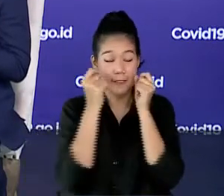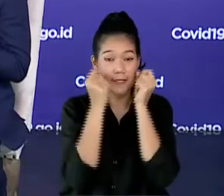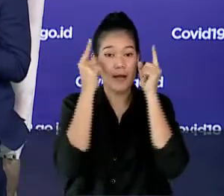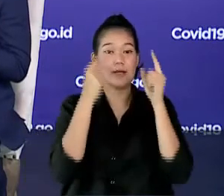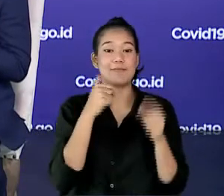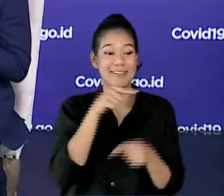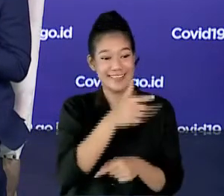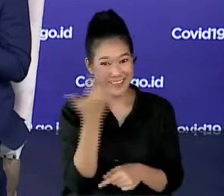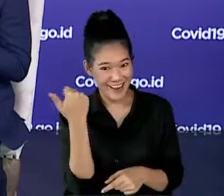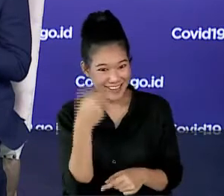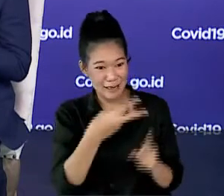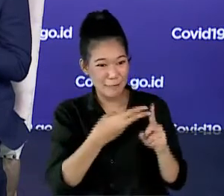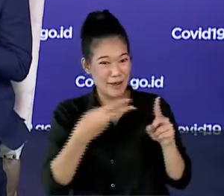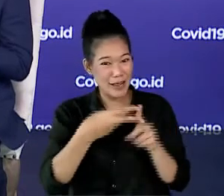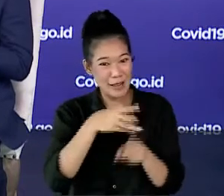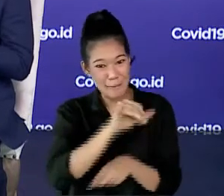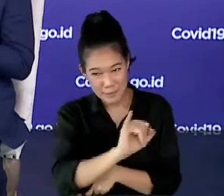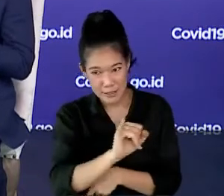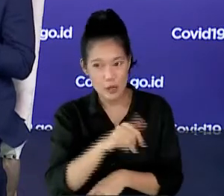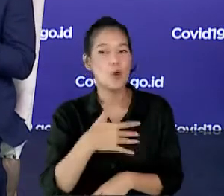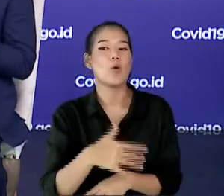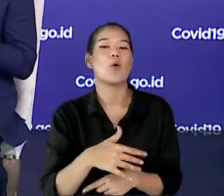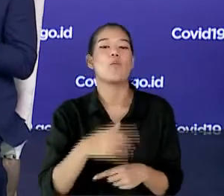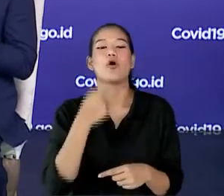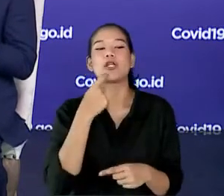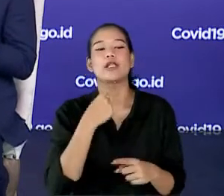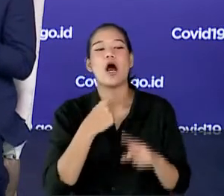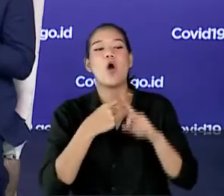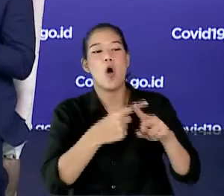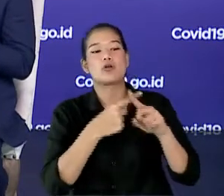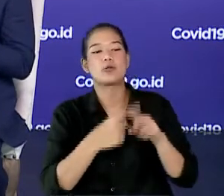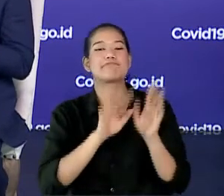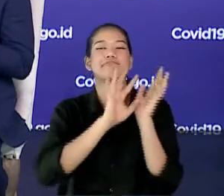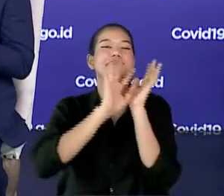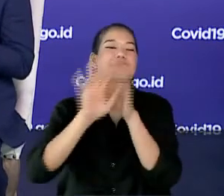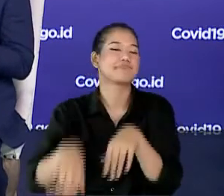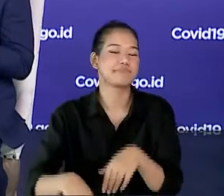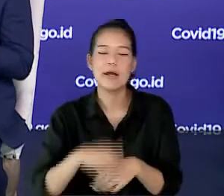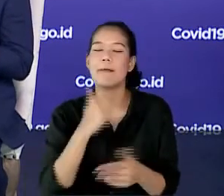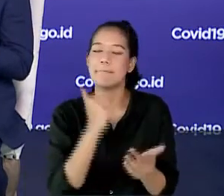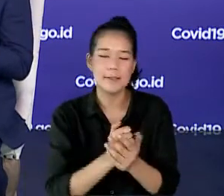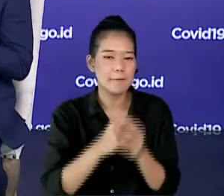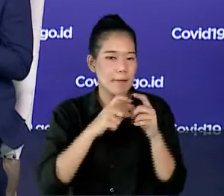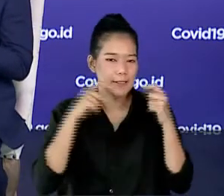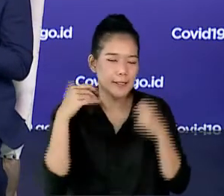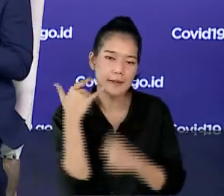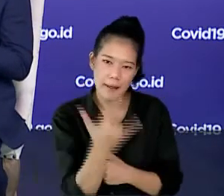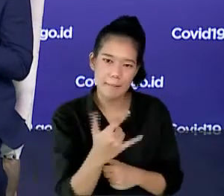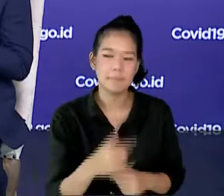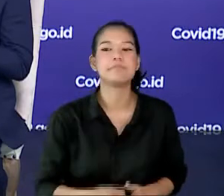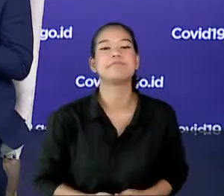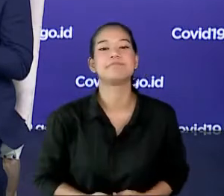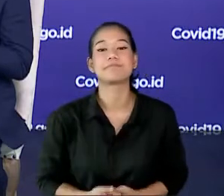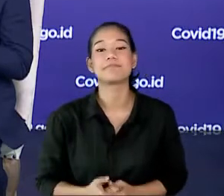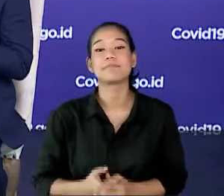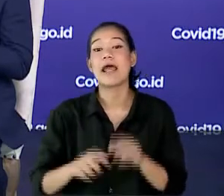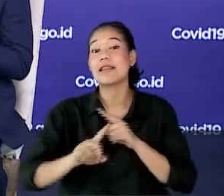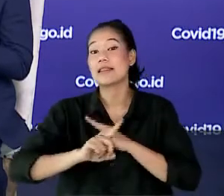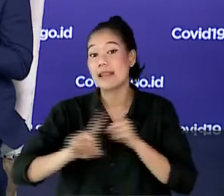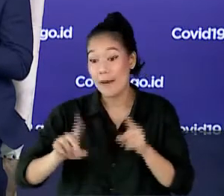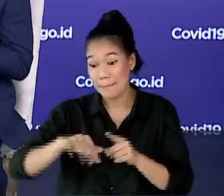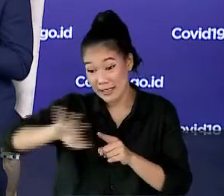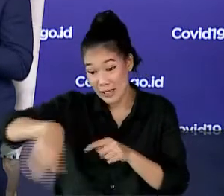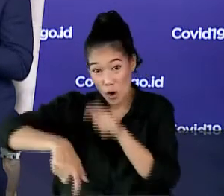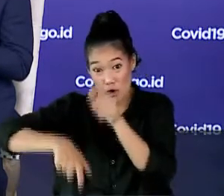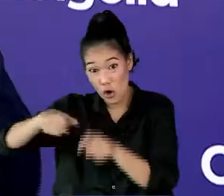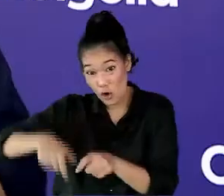keluarganya Mas Bebi sama Mbak Mes ya, udah nggak usah dikasih pengawasan, pasti pakai masker kalau keluar ya. Tapi kalau mereka